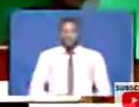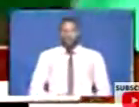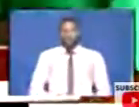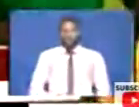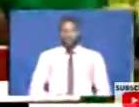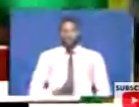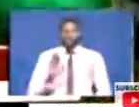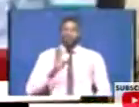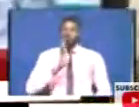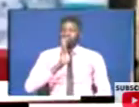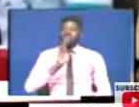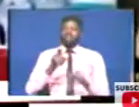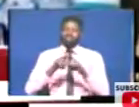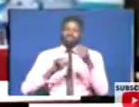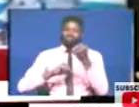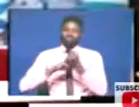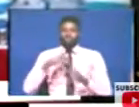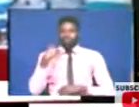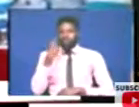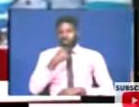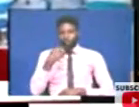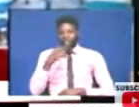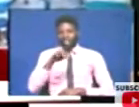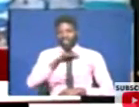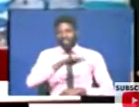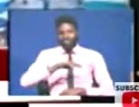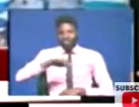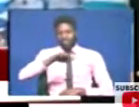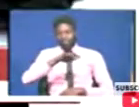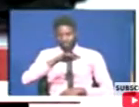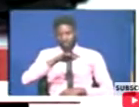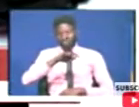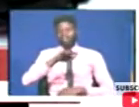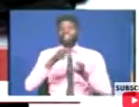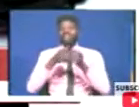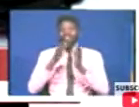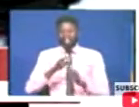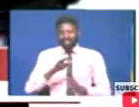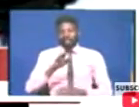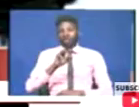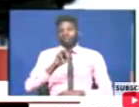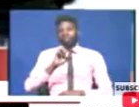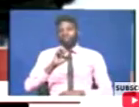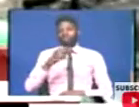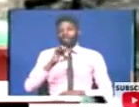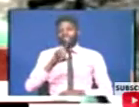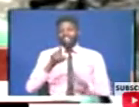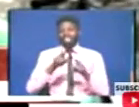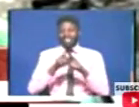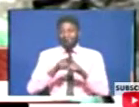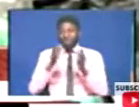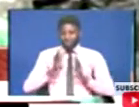Matamshi yake alikaririwa na afisa mkuu wa mazingira katika kaunti hiyo Zena Mohamed na mlinzi wa hifadhi ya viumbe wa majini ya